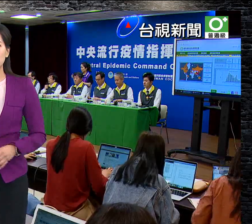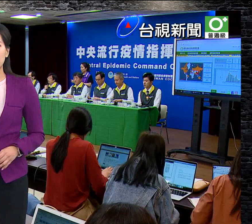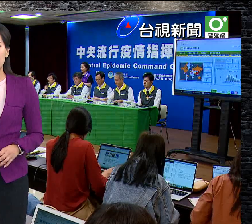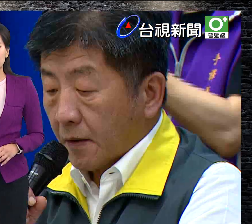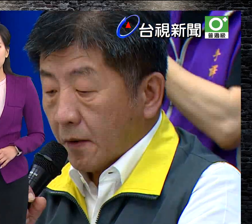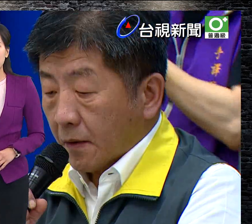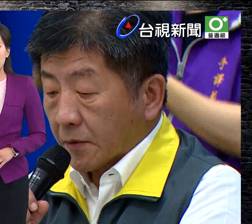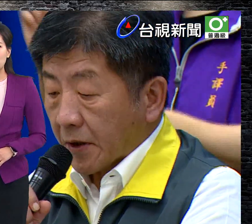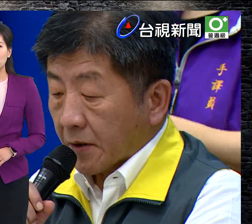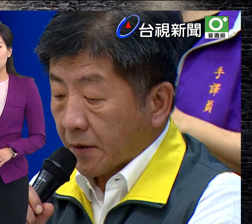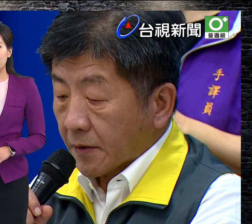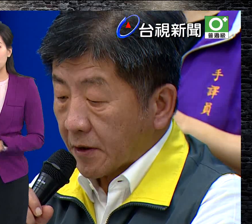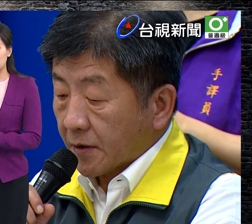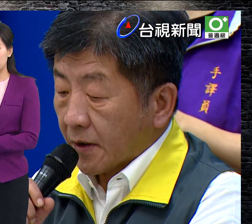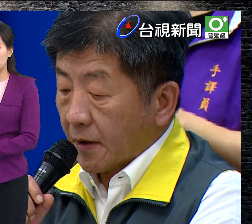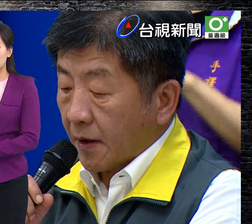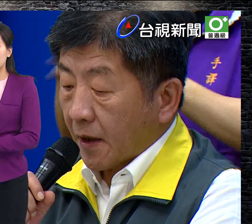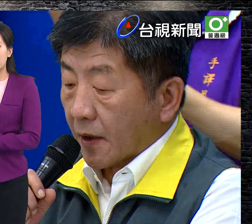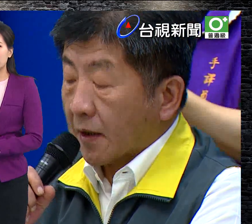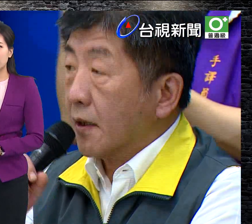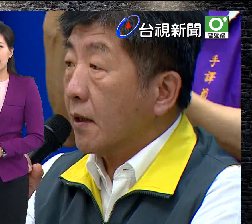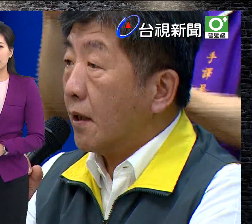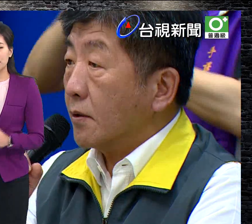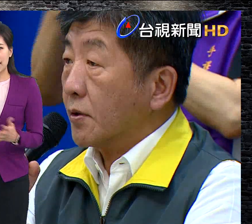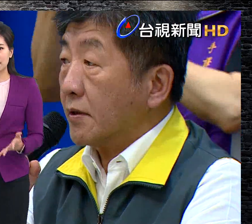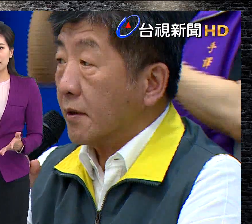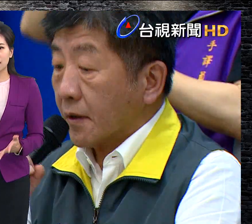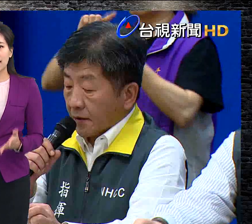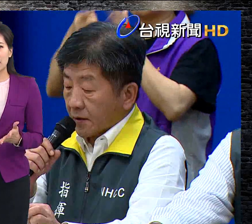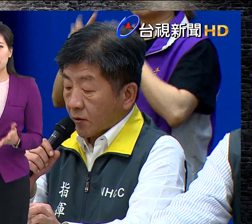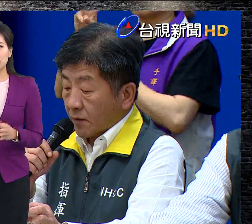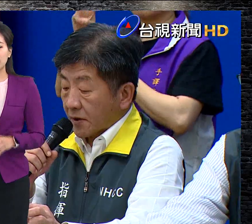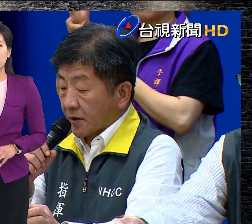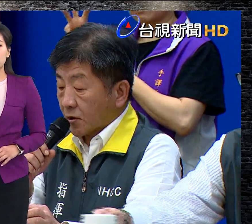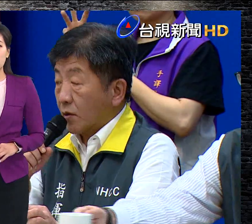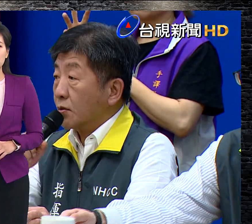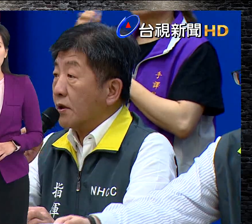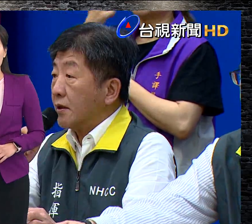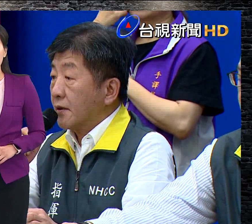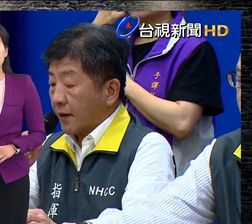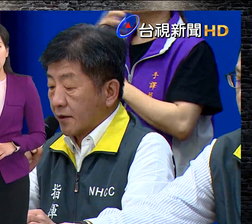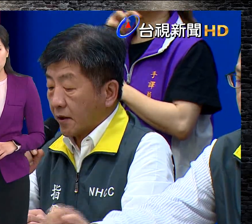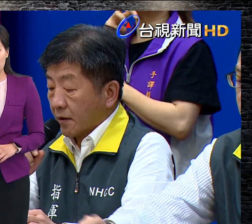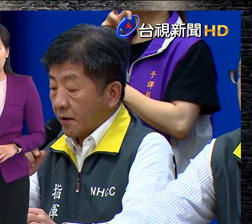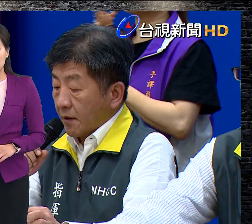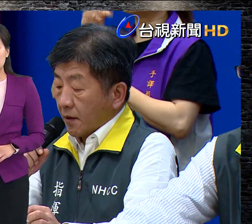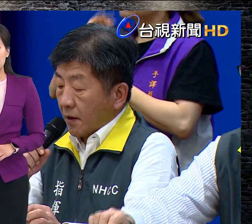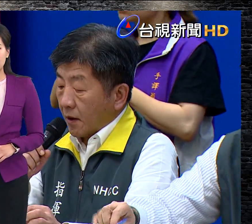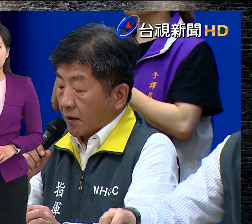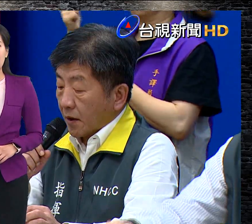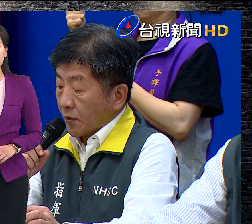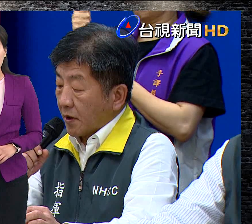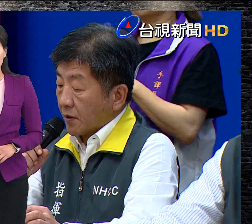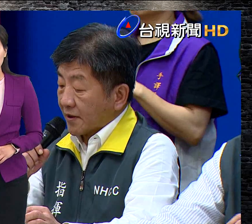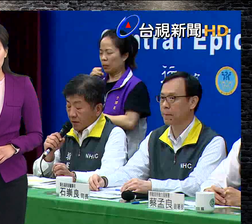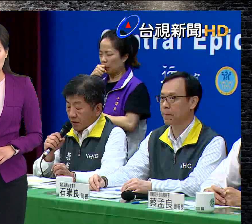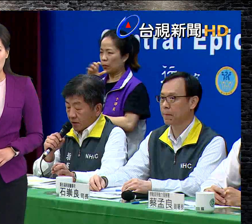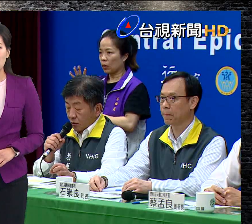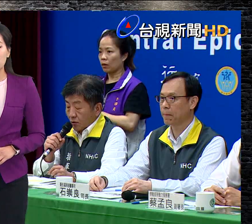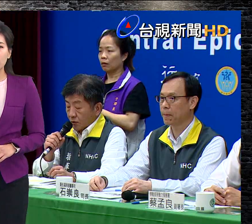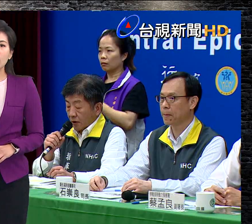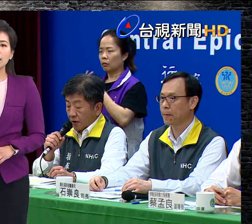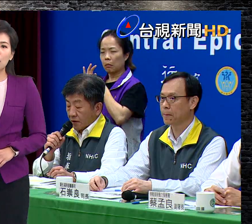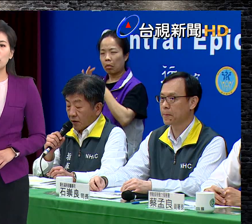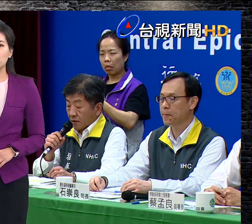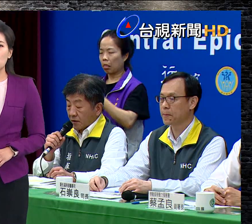名30多岁的男性，还有另外一名女性哦。他是在这名男性呢，在2月17号到22号跟团到日本的大阪去旅